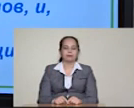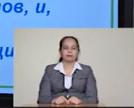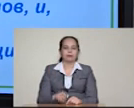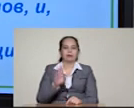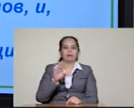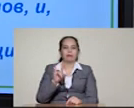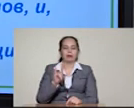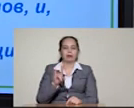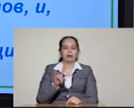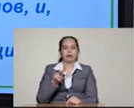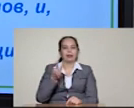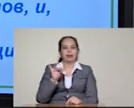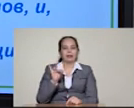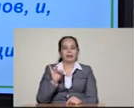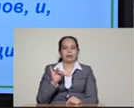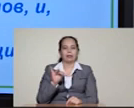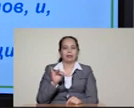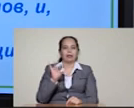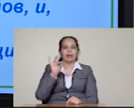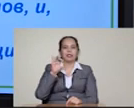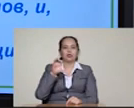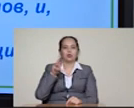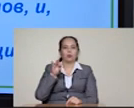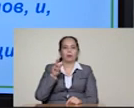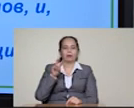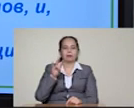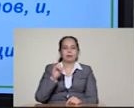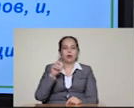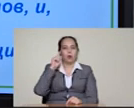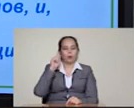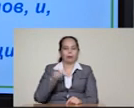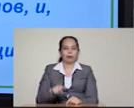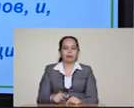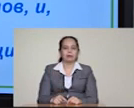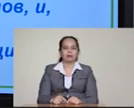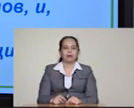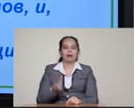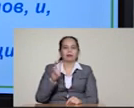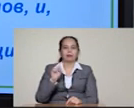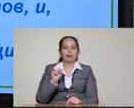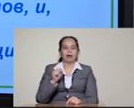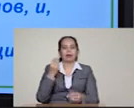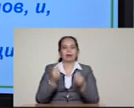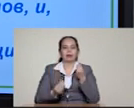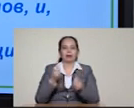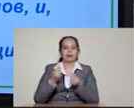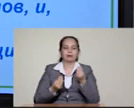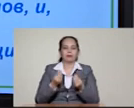Вы, ли, инструменте, умеете, на,